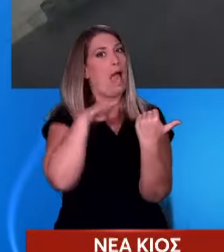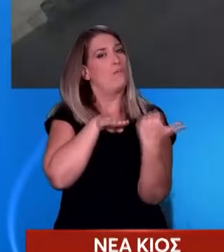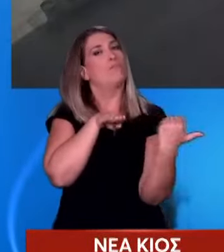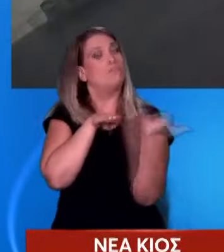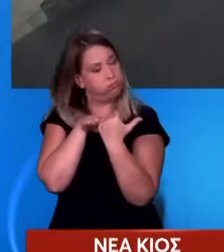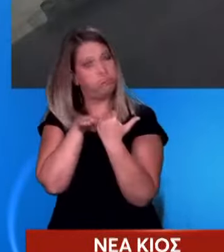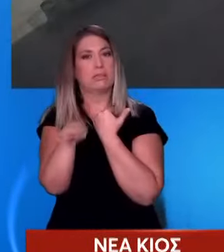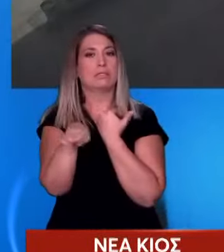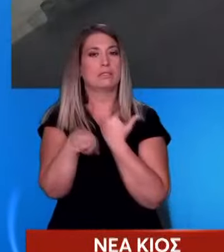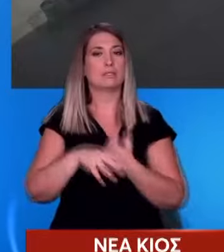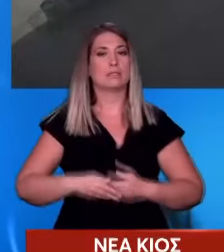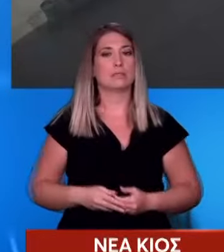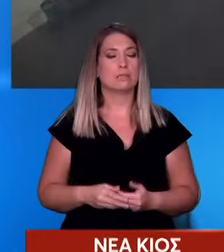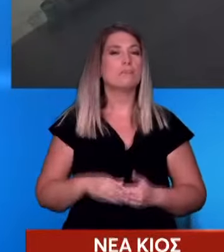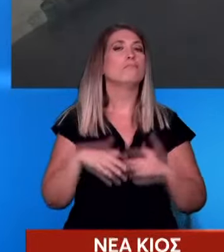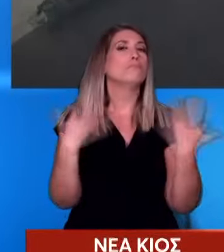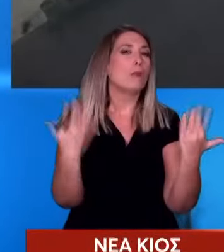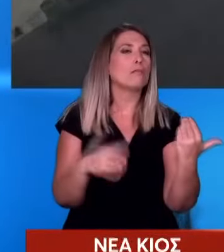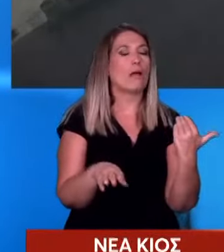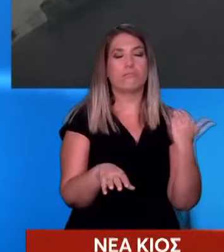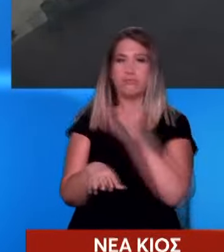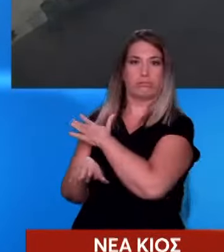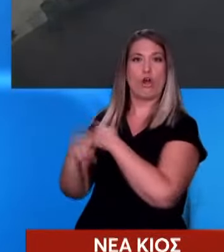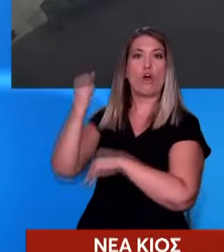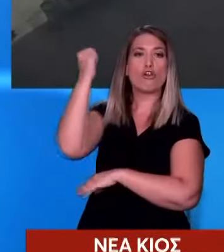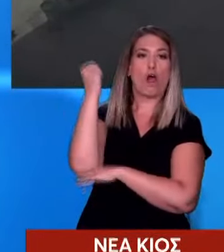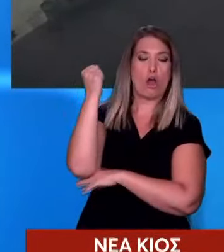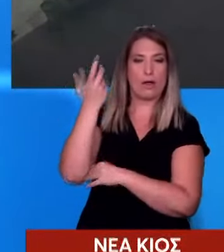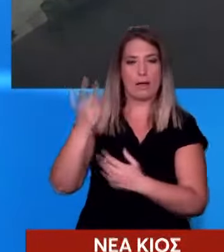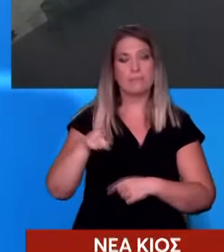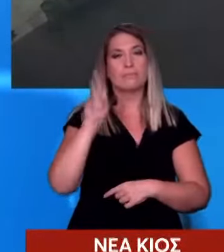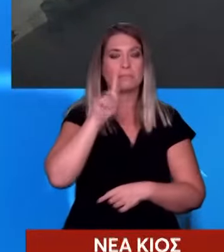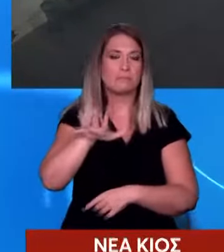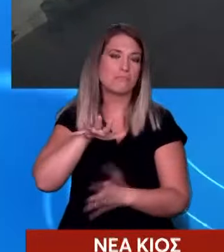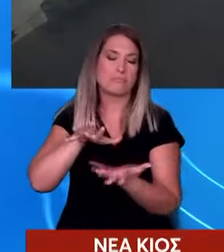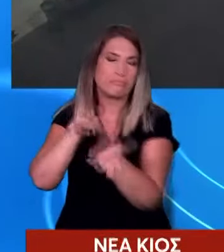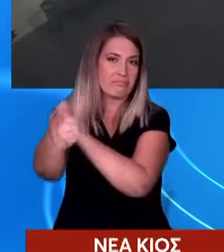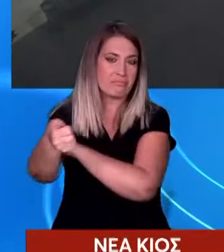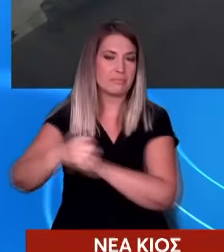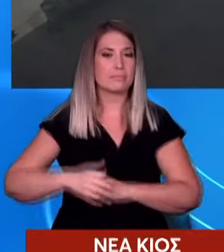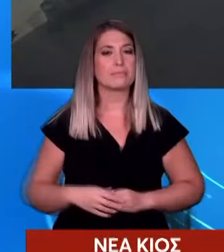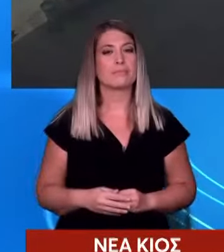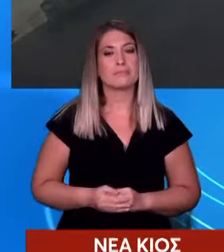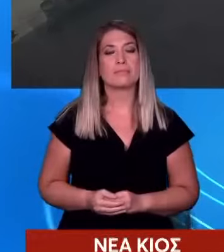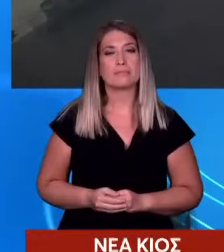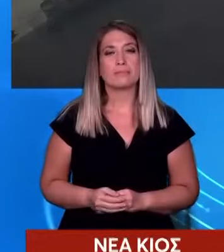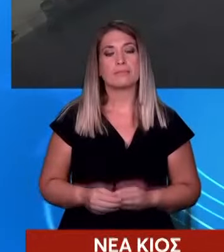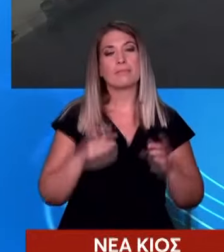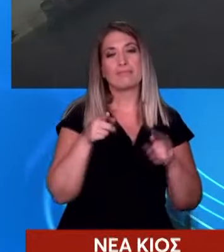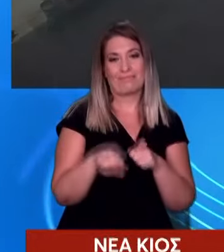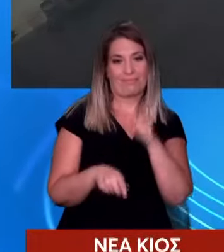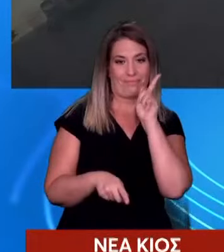ακριβώς. Και ύστερα βρέθηκε απέναντι στην κολόνα. Μάλιστα. Λοιπόν, θέλω να πάμε τώρα στην κυρία που βρίσκεται δίπλα